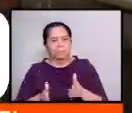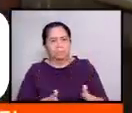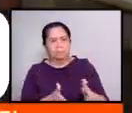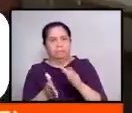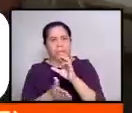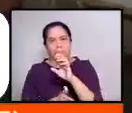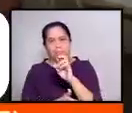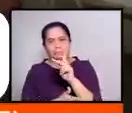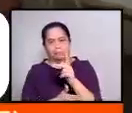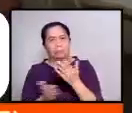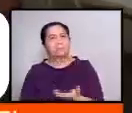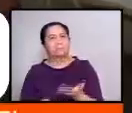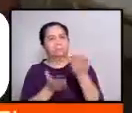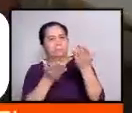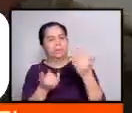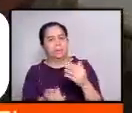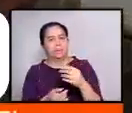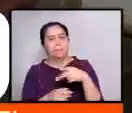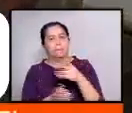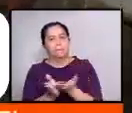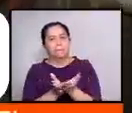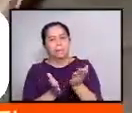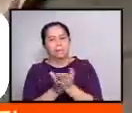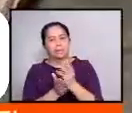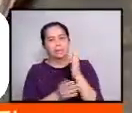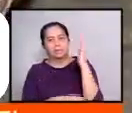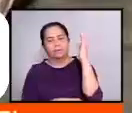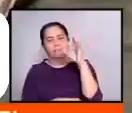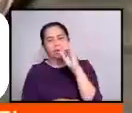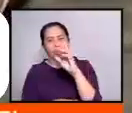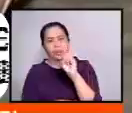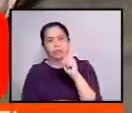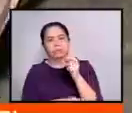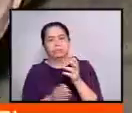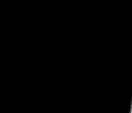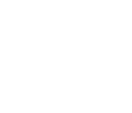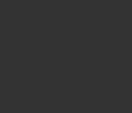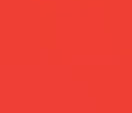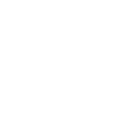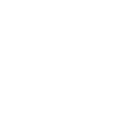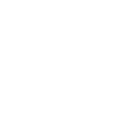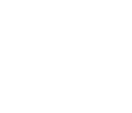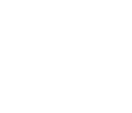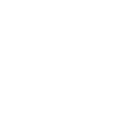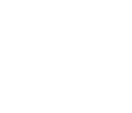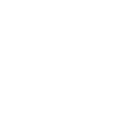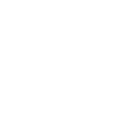Itinurn over na sa Pasig Rainforest Park ang sawa.